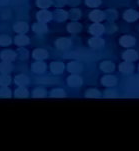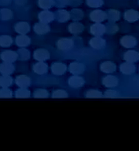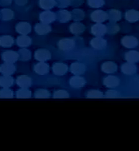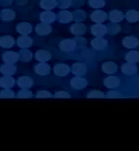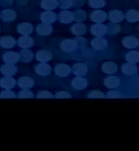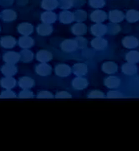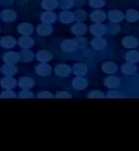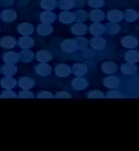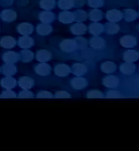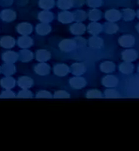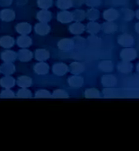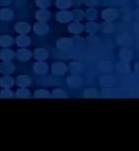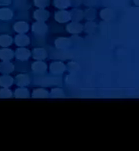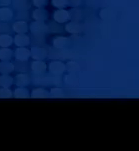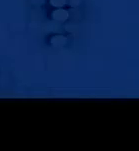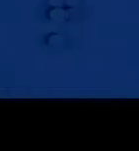Музика